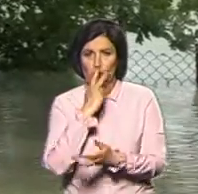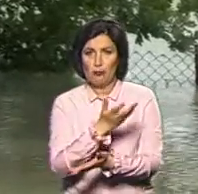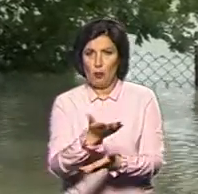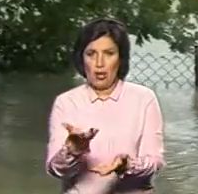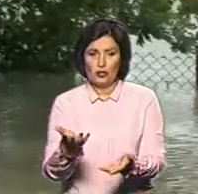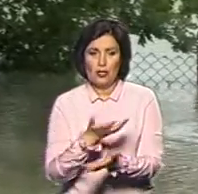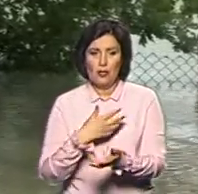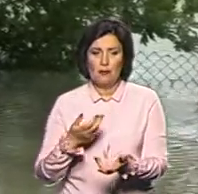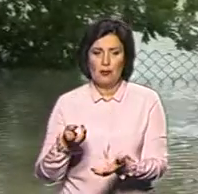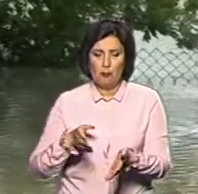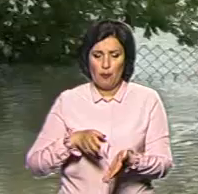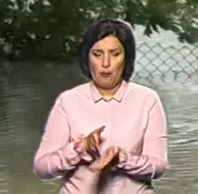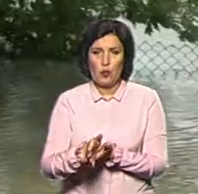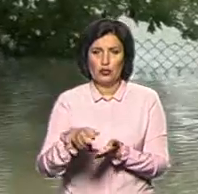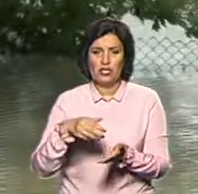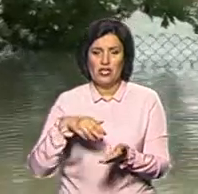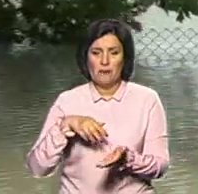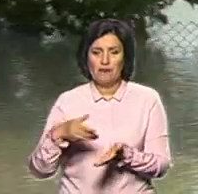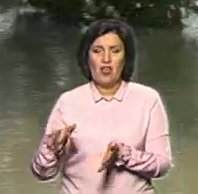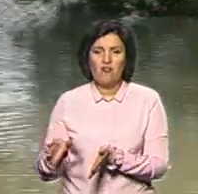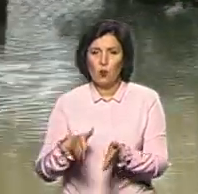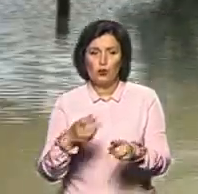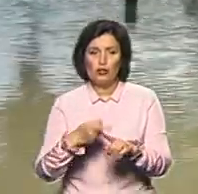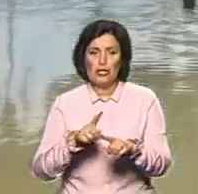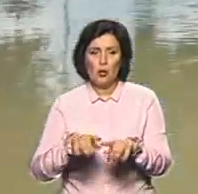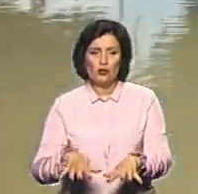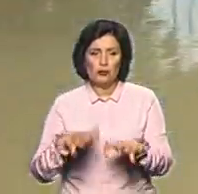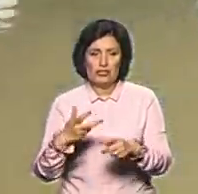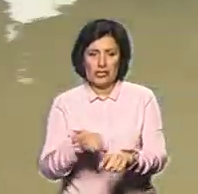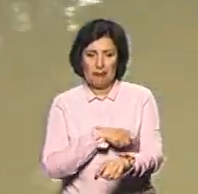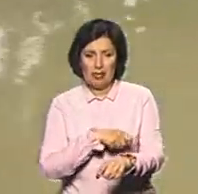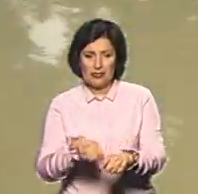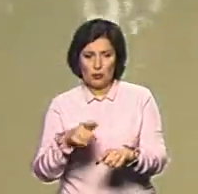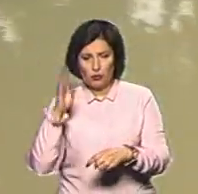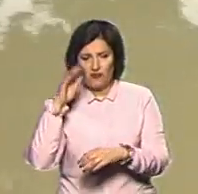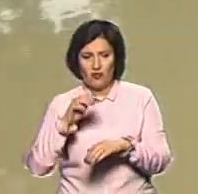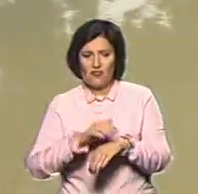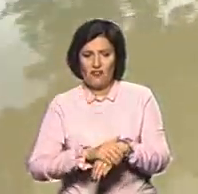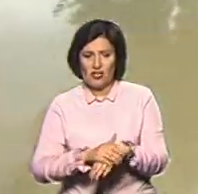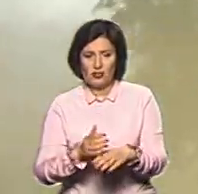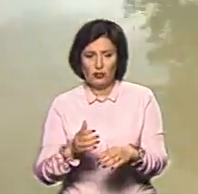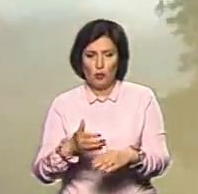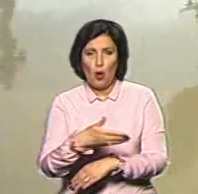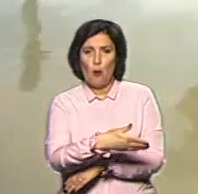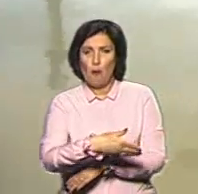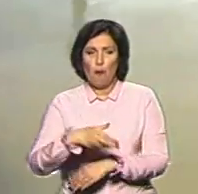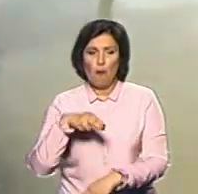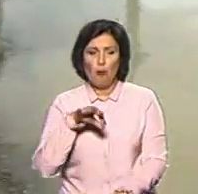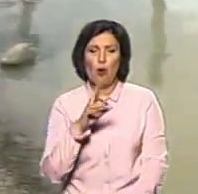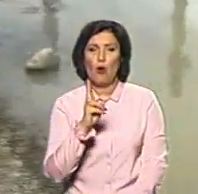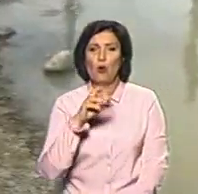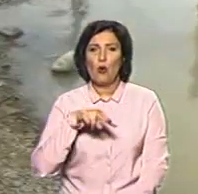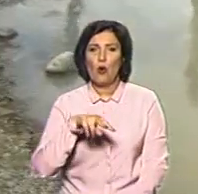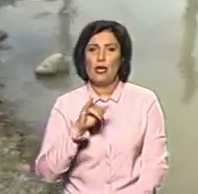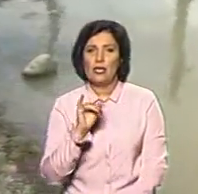ми прийшли вулицю, яку затопило, і от буквально за 3 метри від неї вже води фактично по коліна. І як